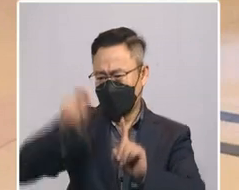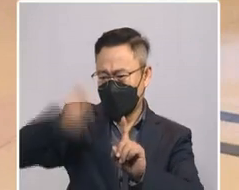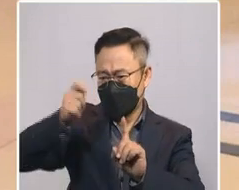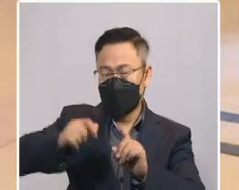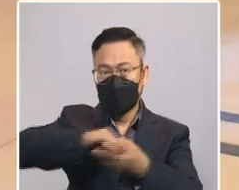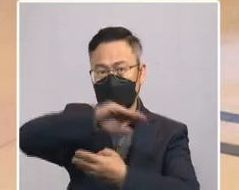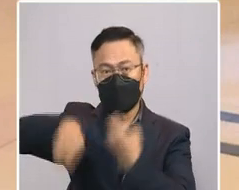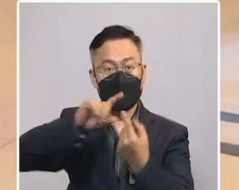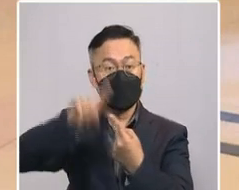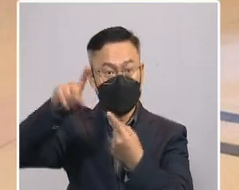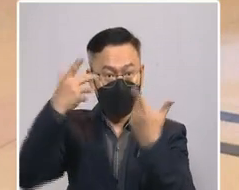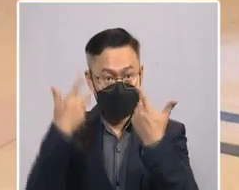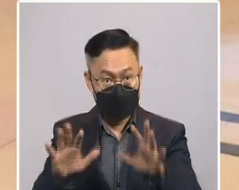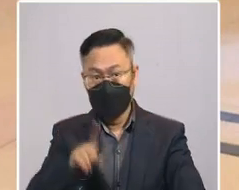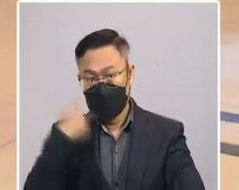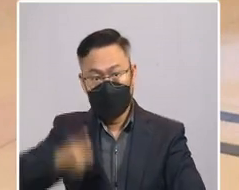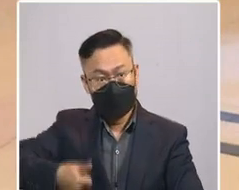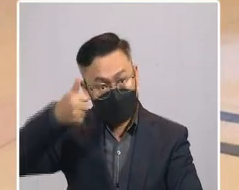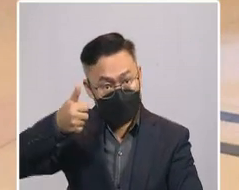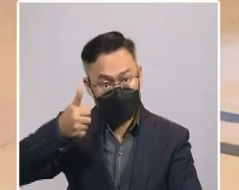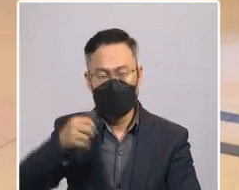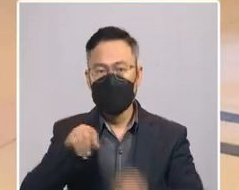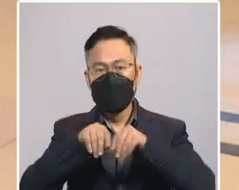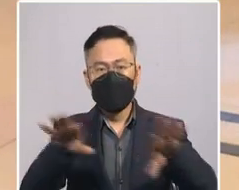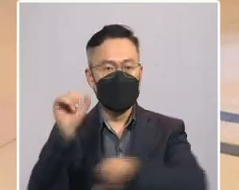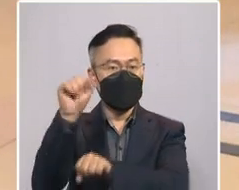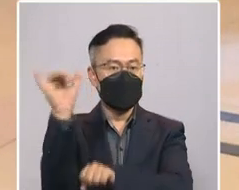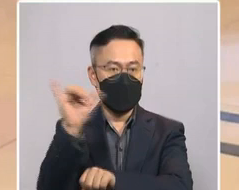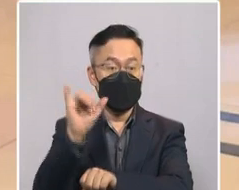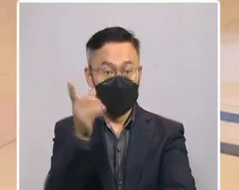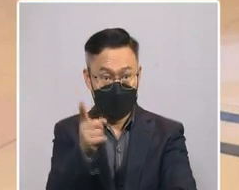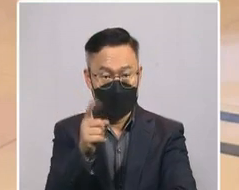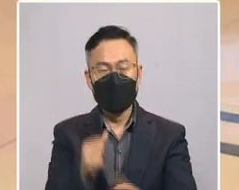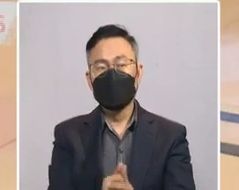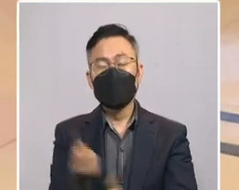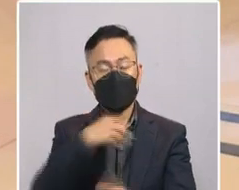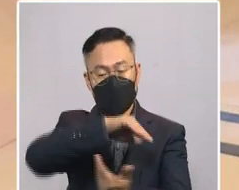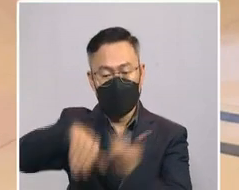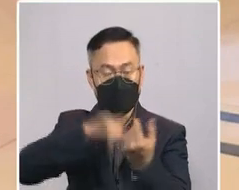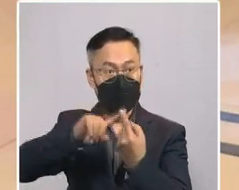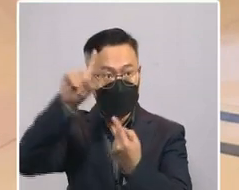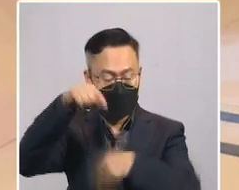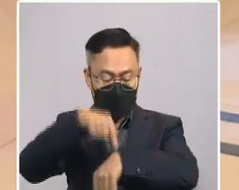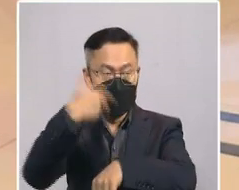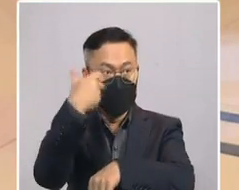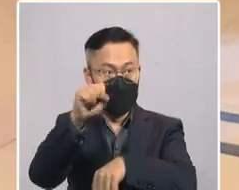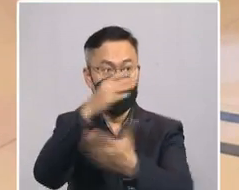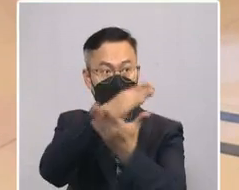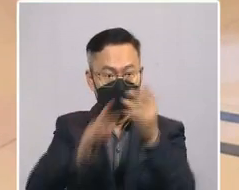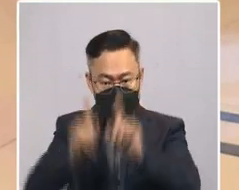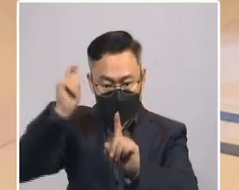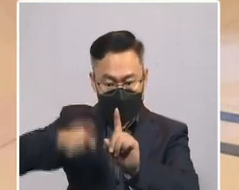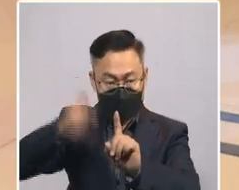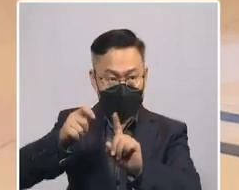ลอย่างเป็นทางการสำหรับการประมูลในรอบแรกนะคะจากกำหนดการเดิมค่ะที่จะเสร็จสิ้นการประมูลในเวลา 10:30 นนะคะแล้วก็จะมี